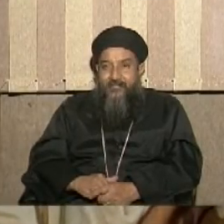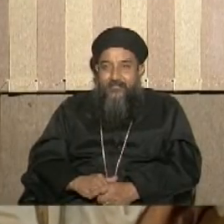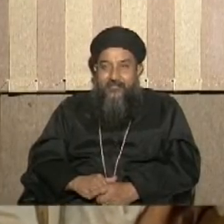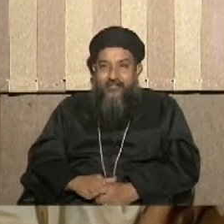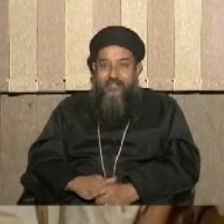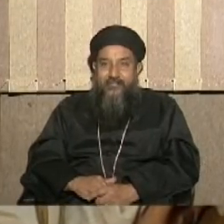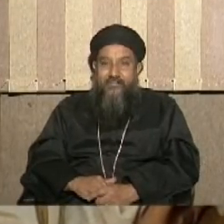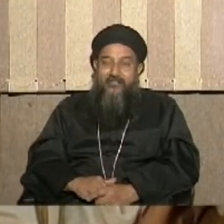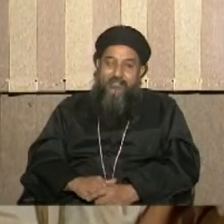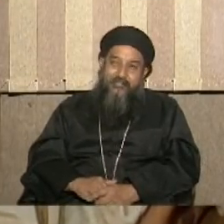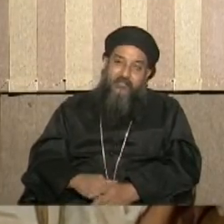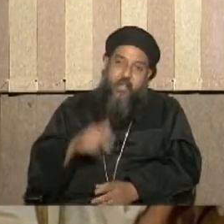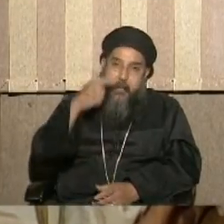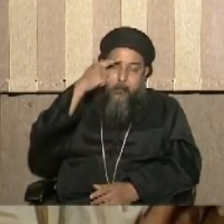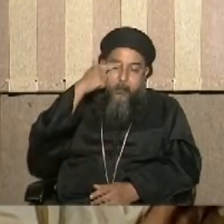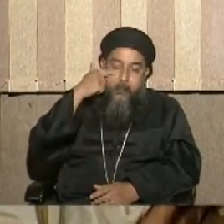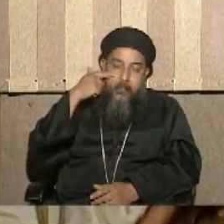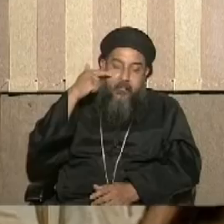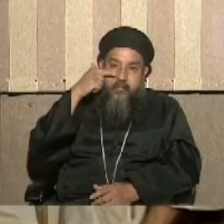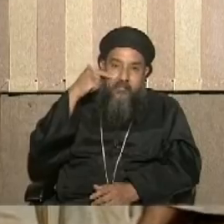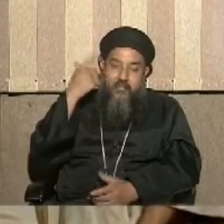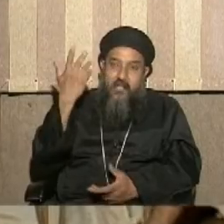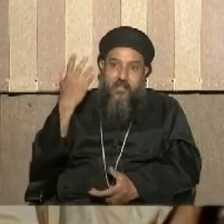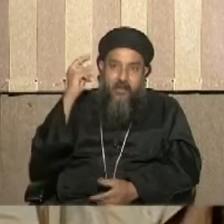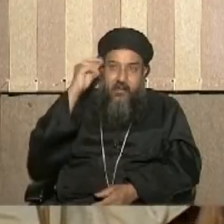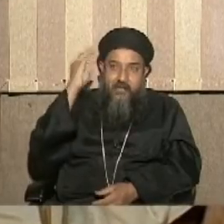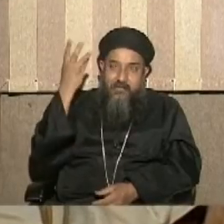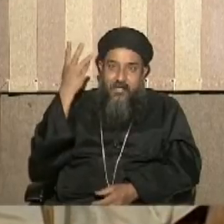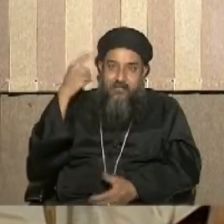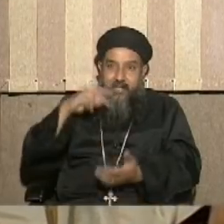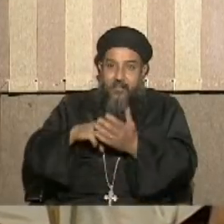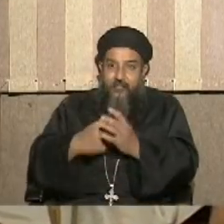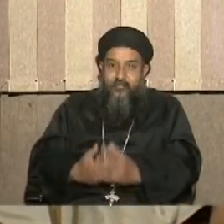كده؟ الدم ده؟ والجمل فين؟